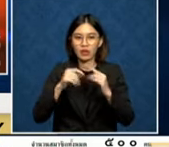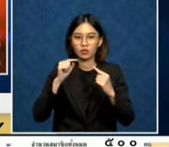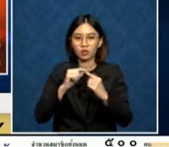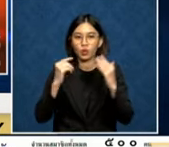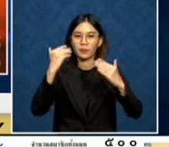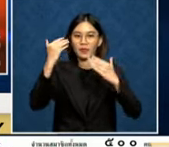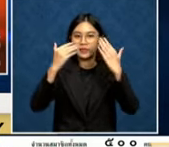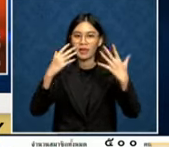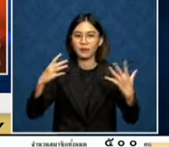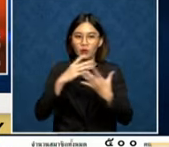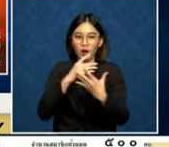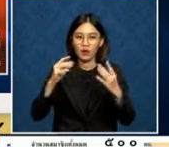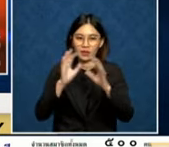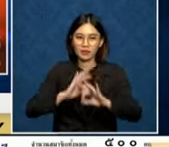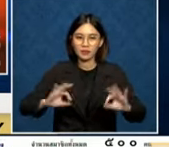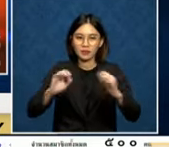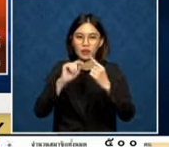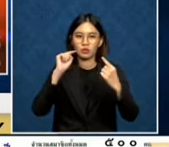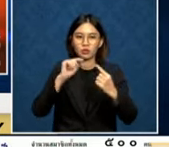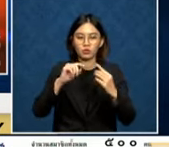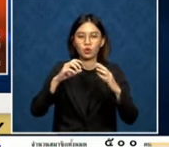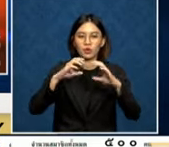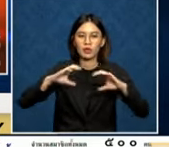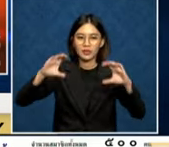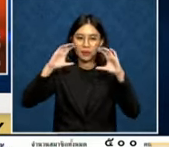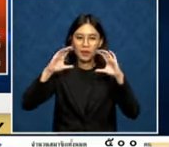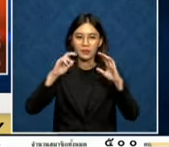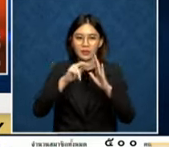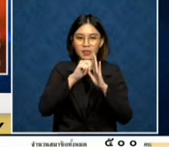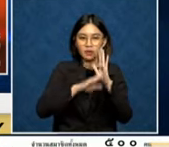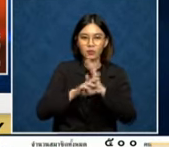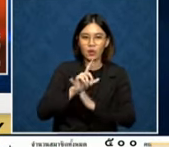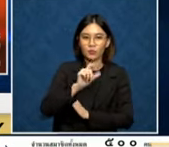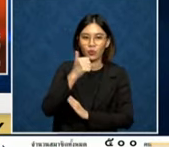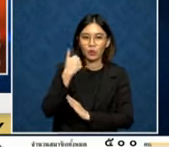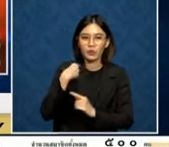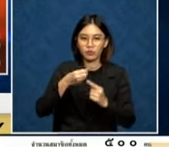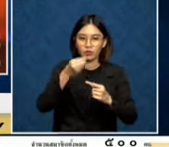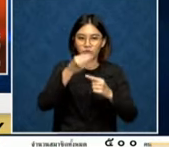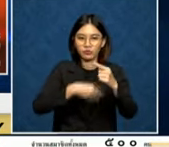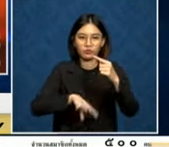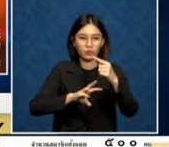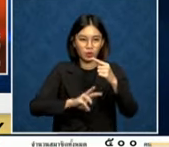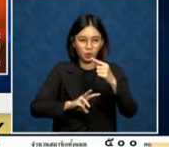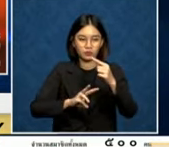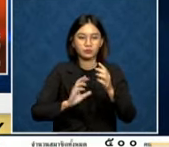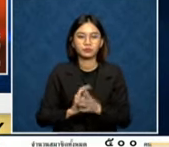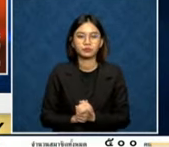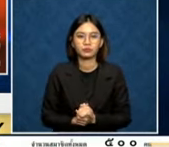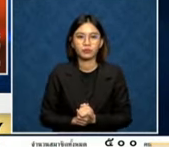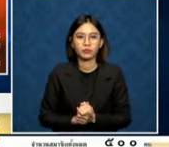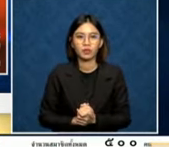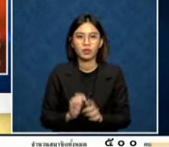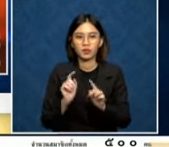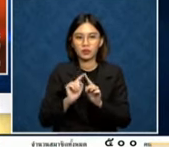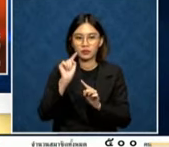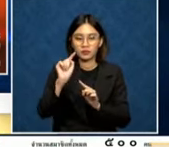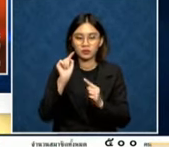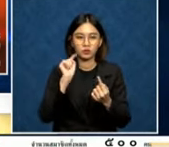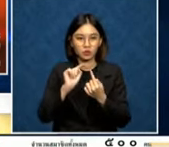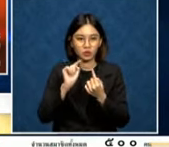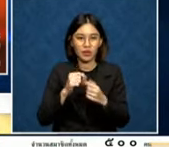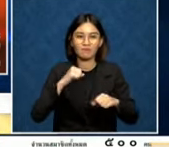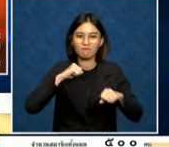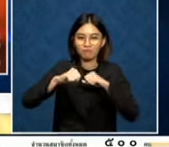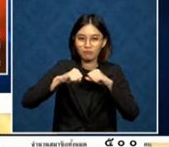พาอที่สำคัญของรัฐบาลโดยมีนโยบายหลักๆนะครับอยู่ 6ข้ออันที่ 1ครับยกระดับ